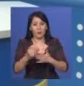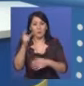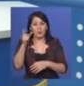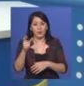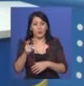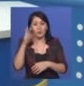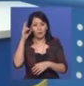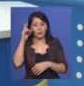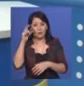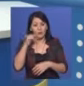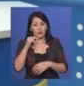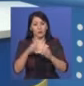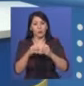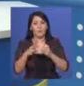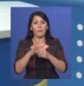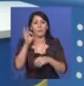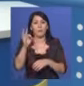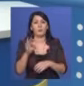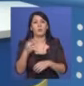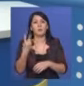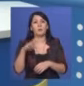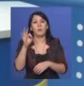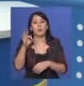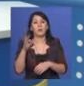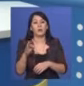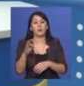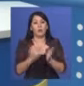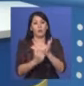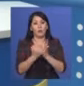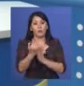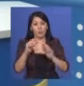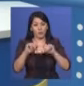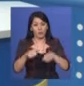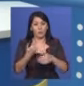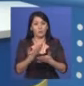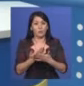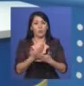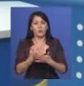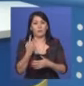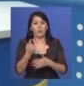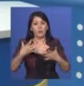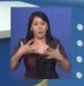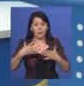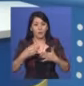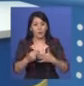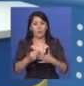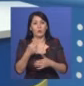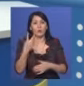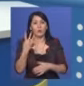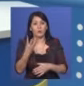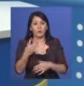өтетін азаматтардың саны халық санының 15%-нан 20%-ға дейін ұлғайтылуы мүмкін. Болжам бойынша бір вакцинаның